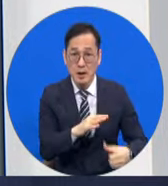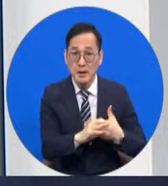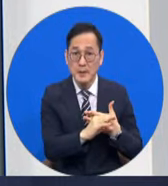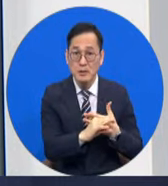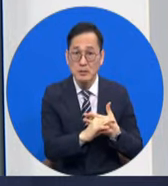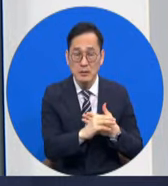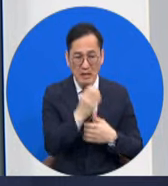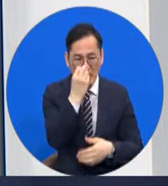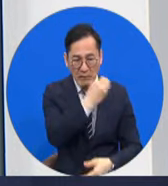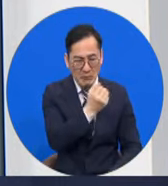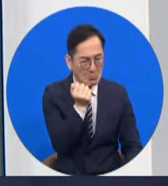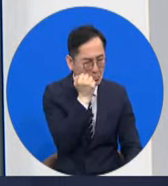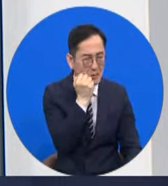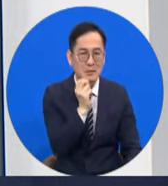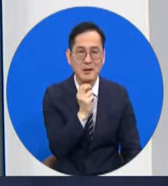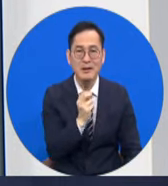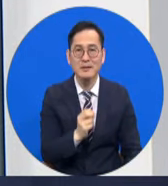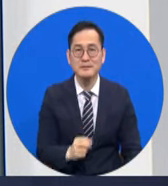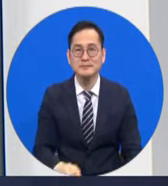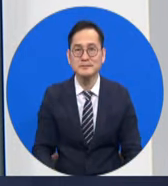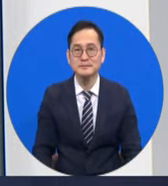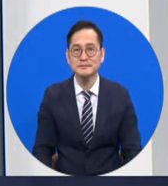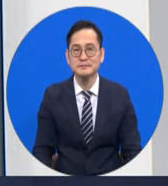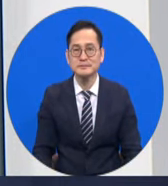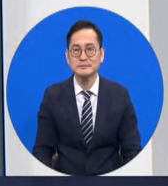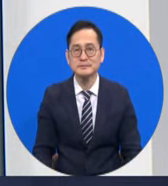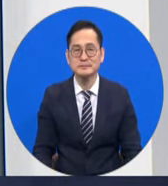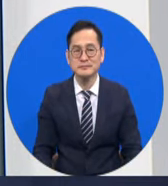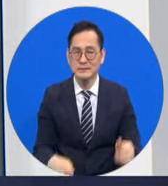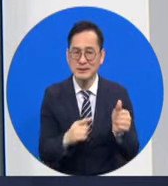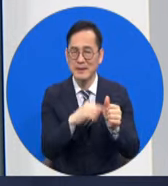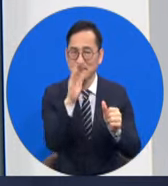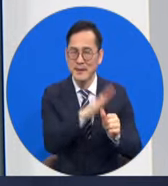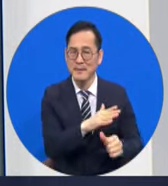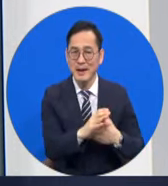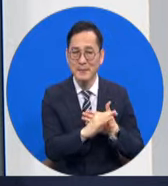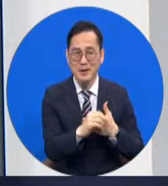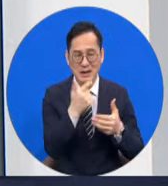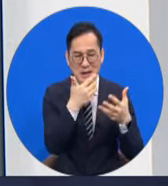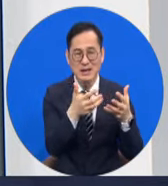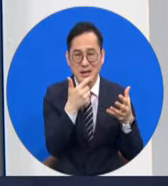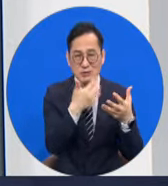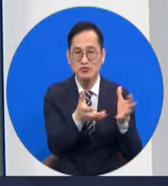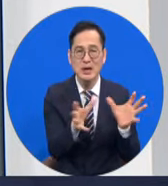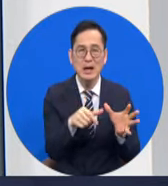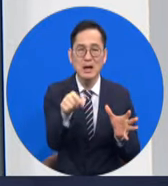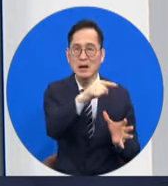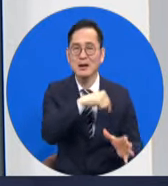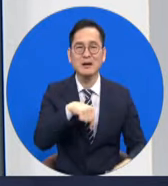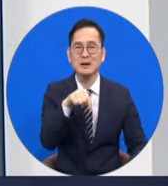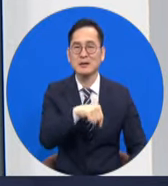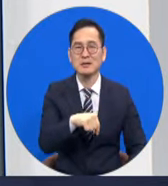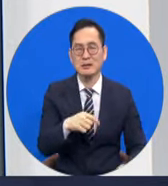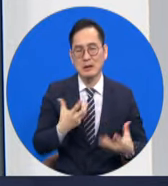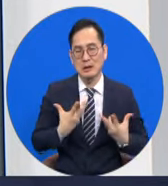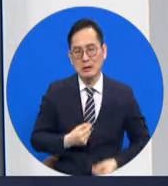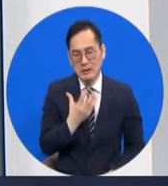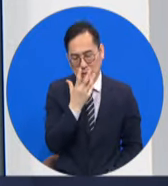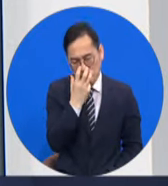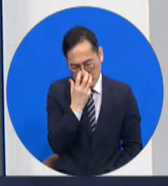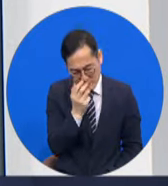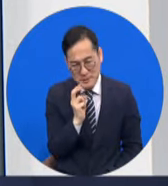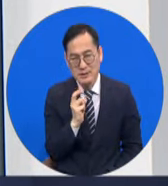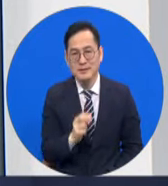완전히 그 만약에 이재명 대표가 패배하게 되면 민주당 입장에서는 이겨도 이긴 것이 아니다. 그런 셈이 되는